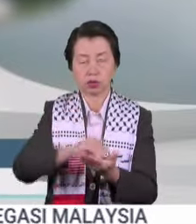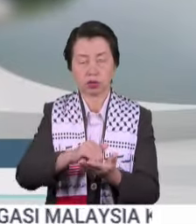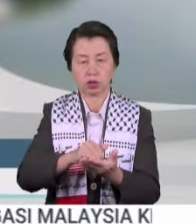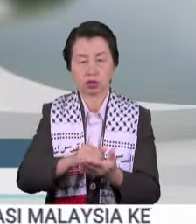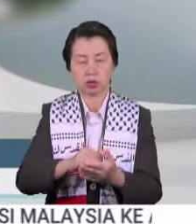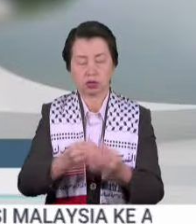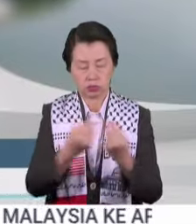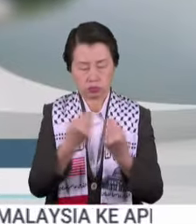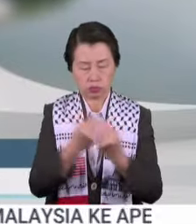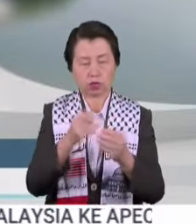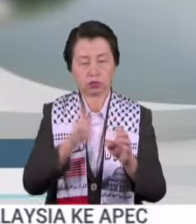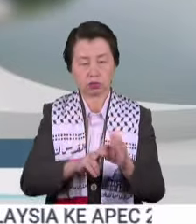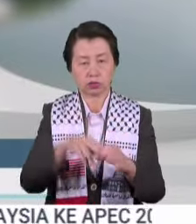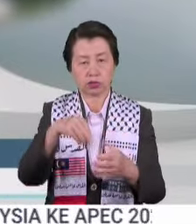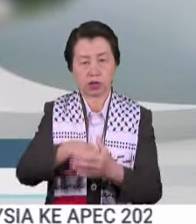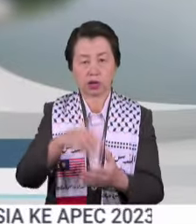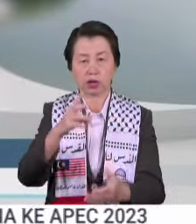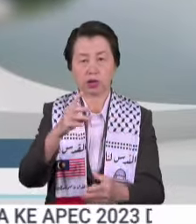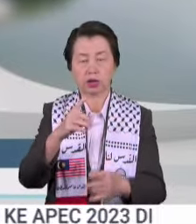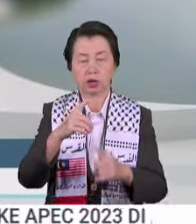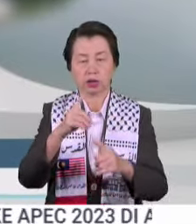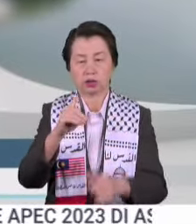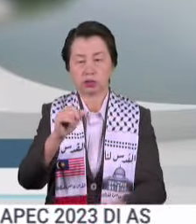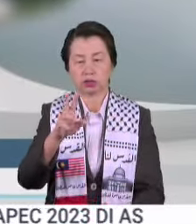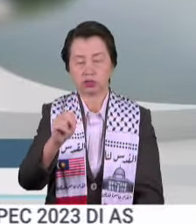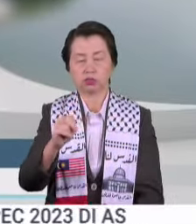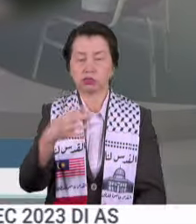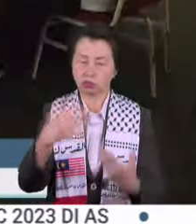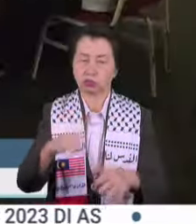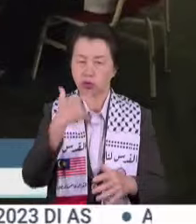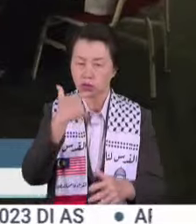komposisi kerusi di dewan Rakyat sudah lama